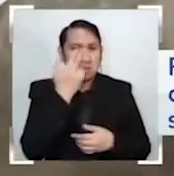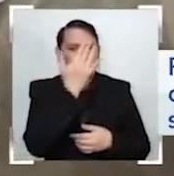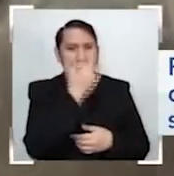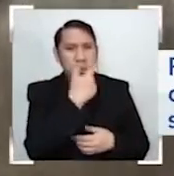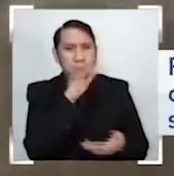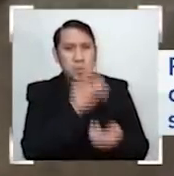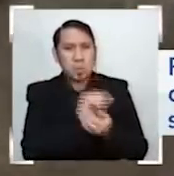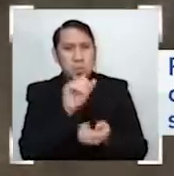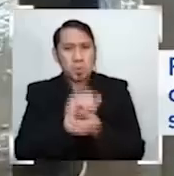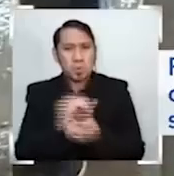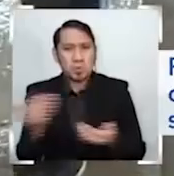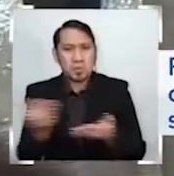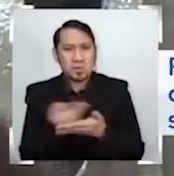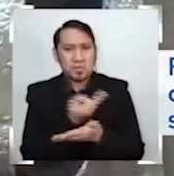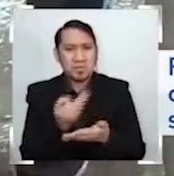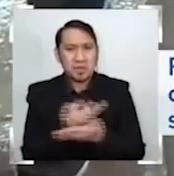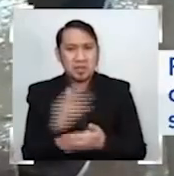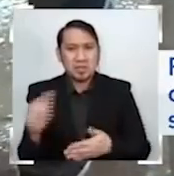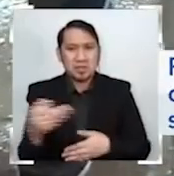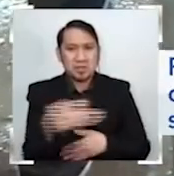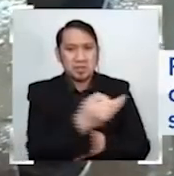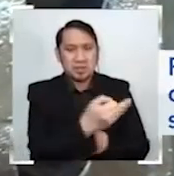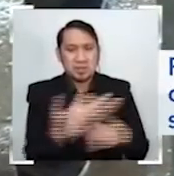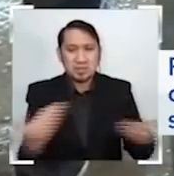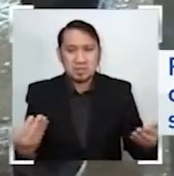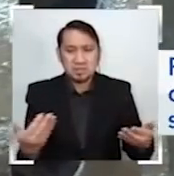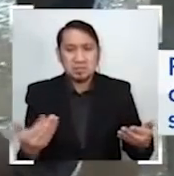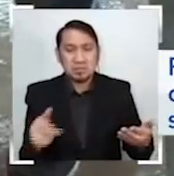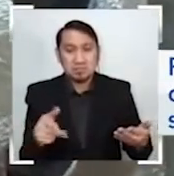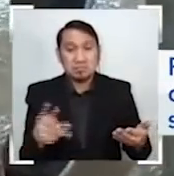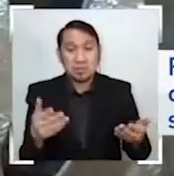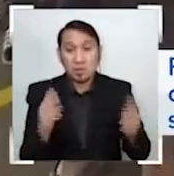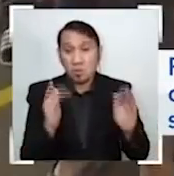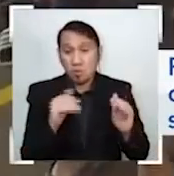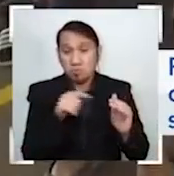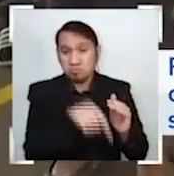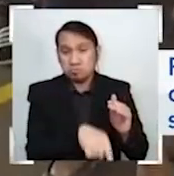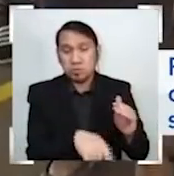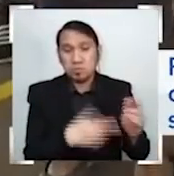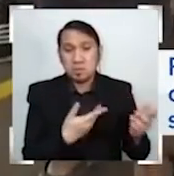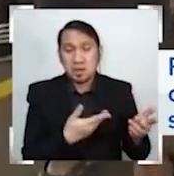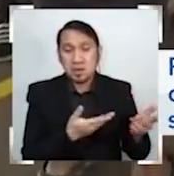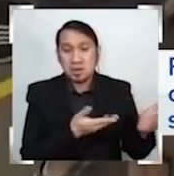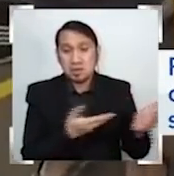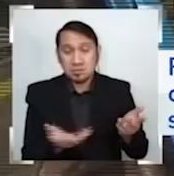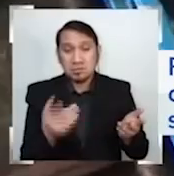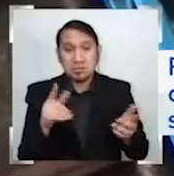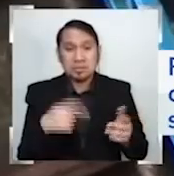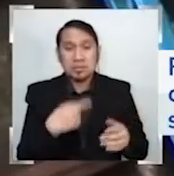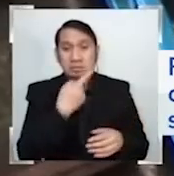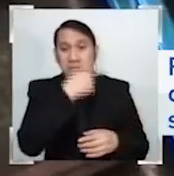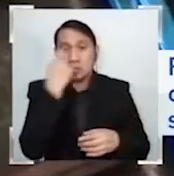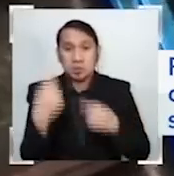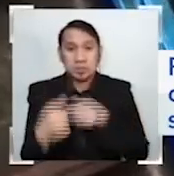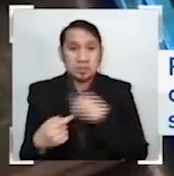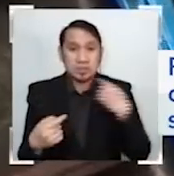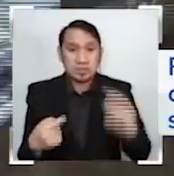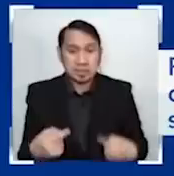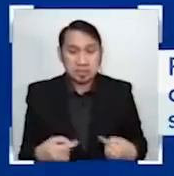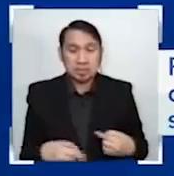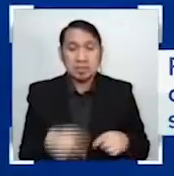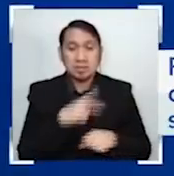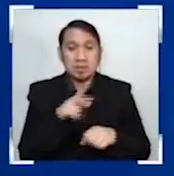ng mga sariwang islang dagat na mga lokal na mangingisda raw sana ang nag-aangkat. Ang mga Chinese commercial fishing vessel sa West Philippine